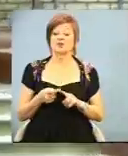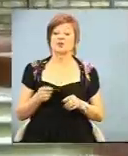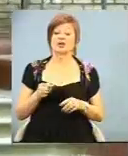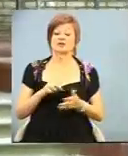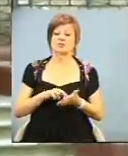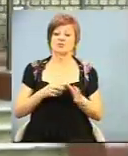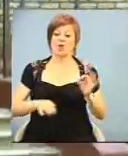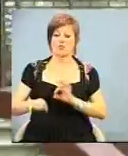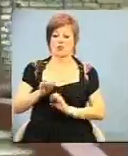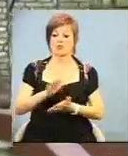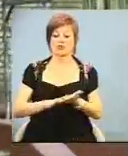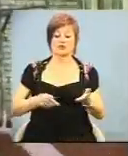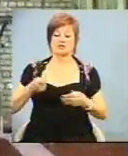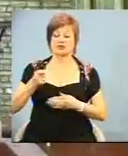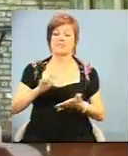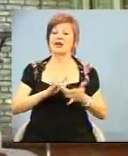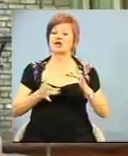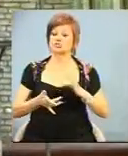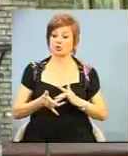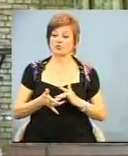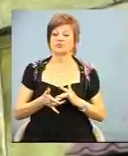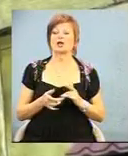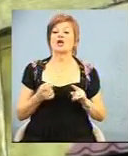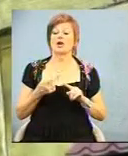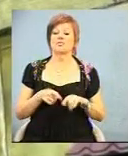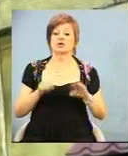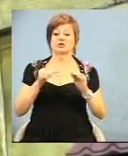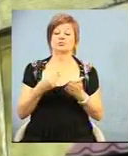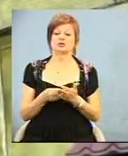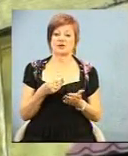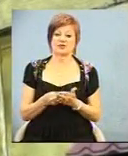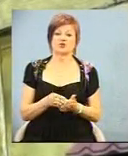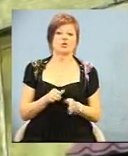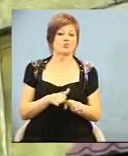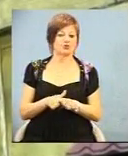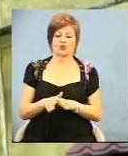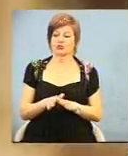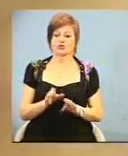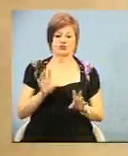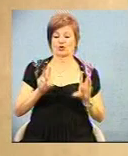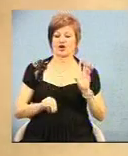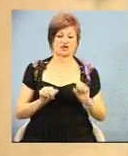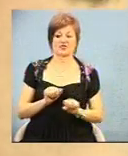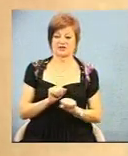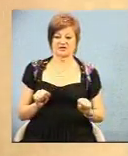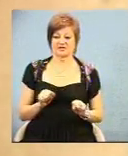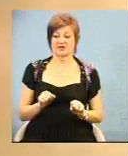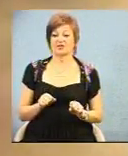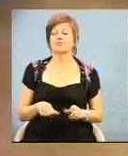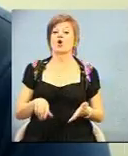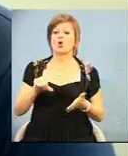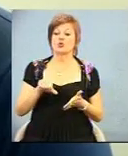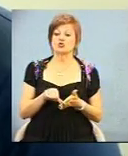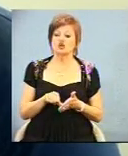проекти містяни подають в електронному вигляді. Втім, на повне їх фінансування розраховувати не варто. Участь